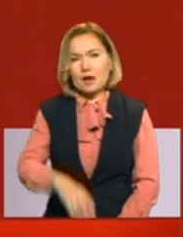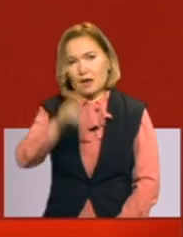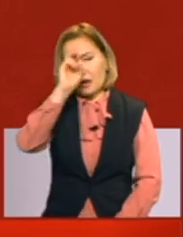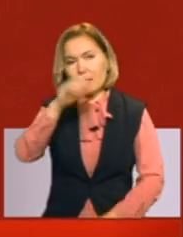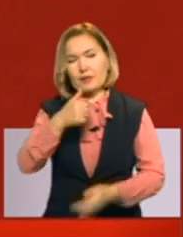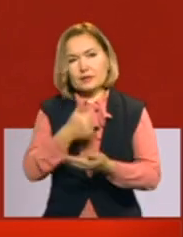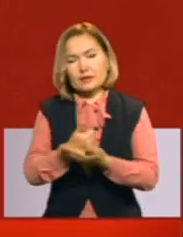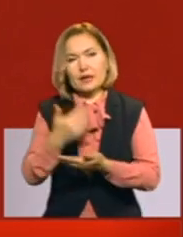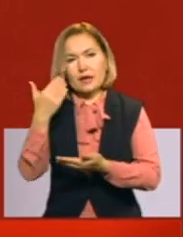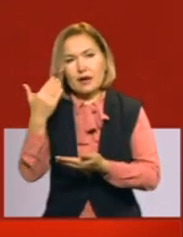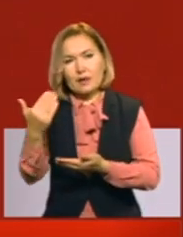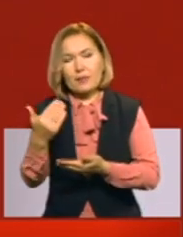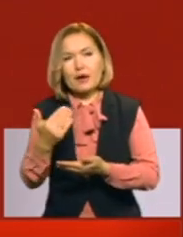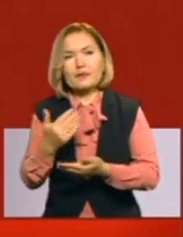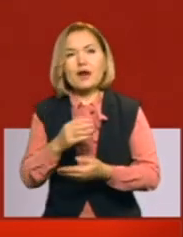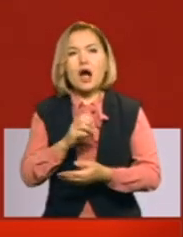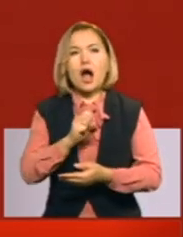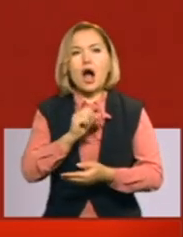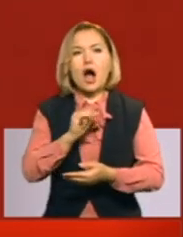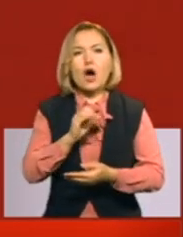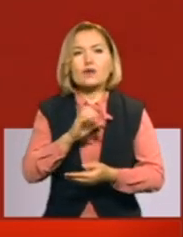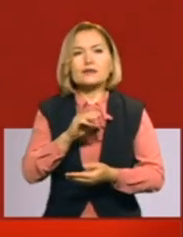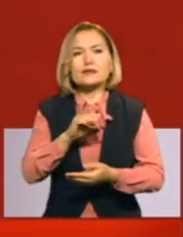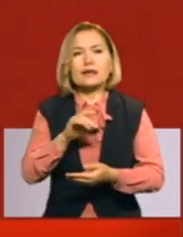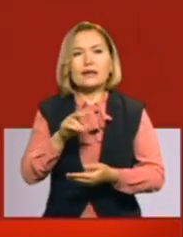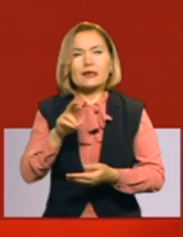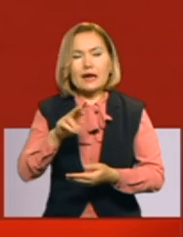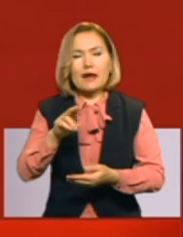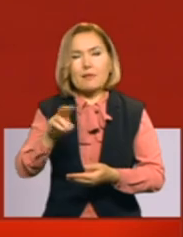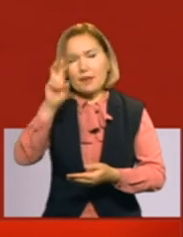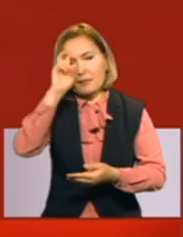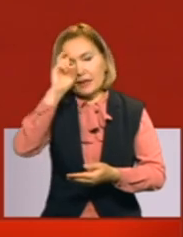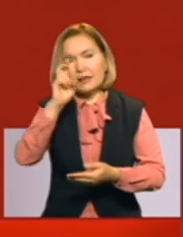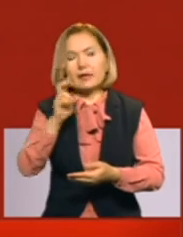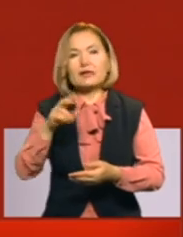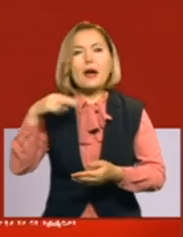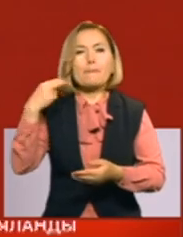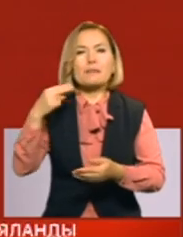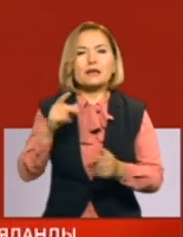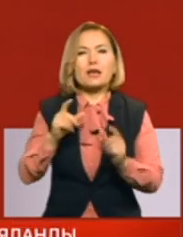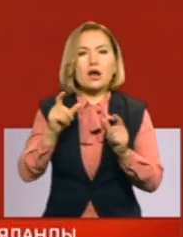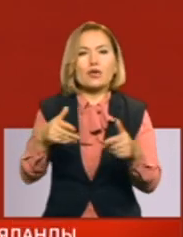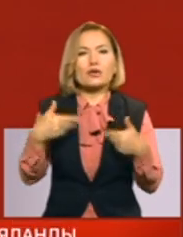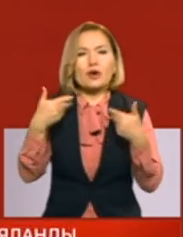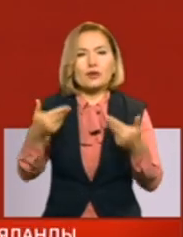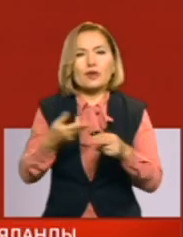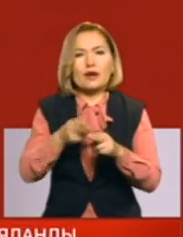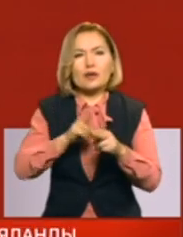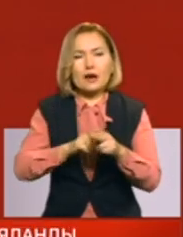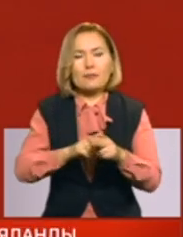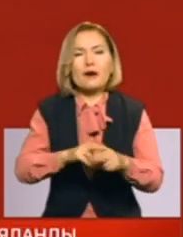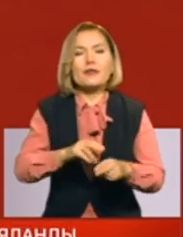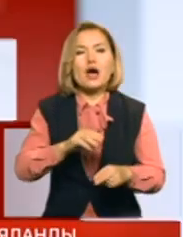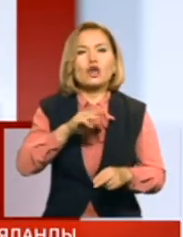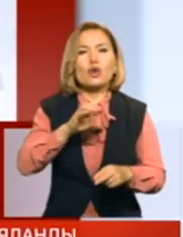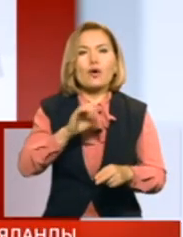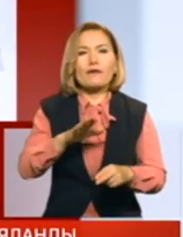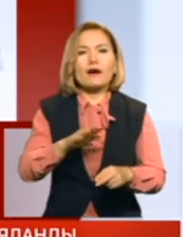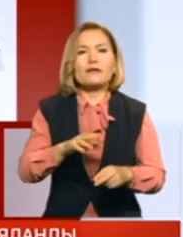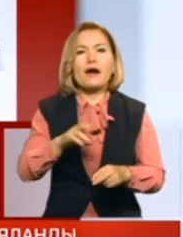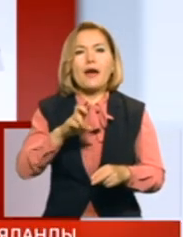Мемлекет басшысы Аустрияның федералдық президентіне құттықтау жеделхатын жолдады. Қасым Жомарт Тоқаев Александр ван дер